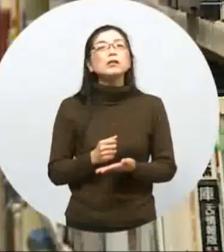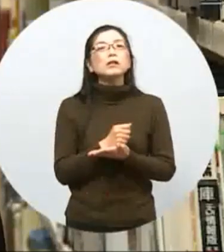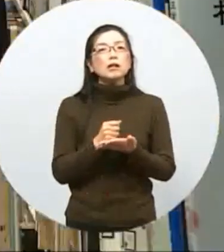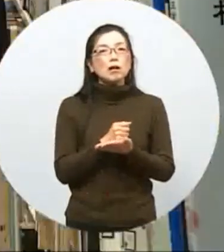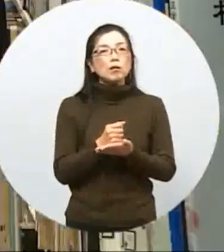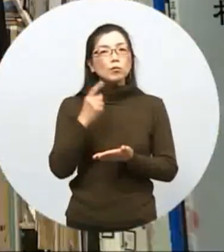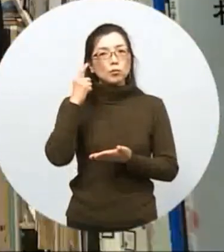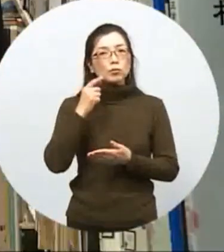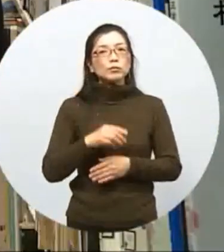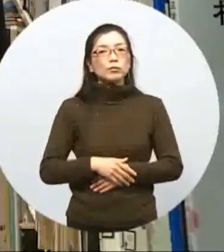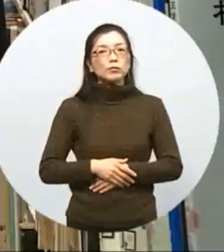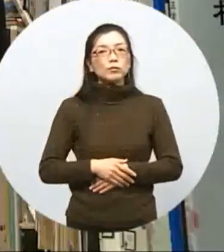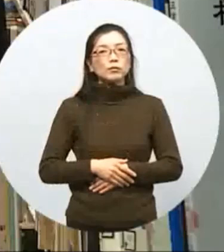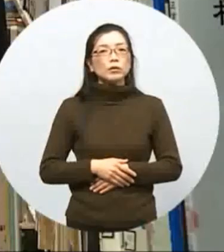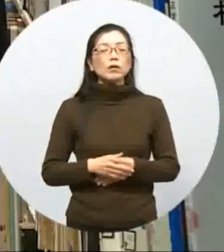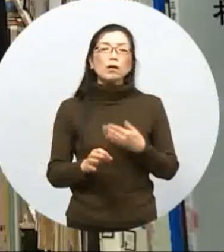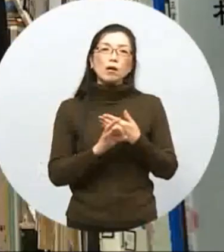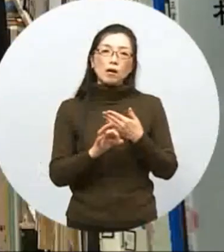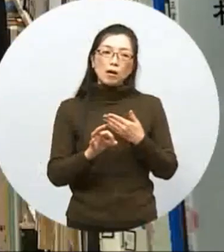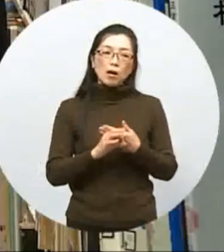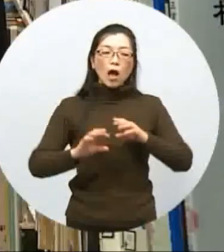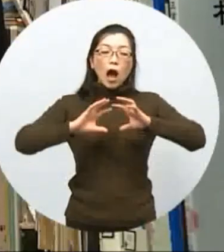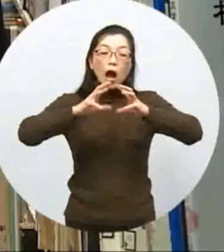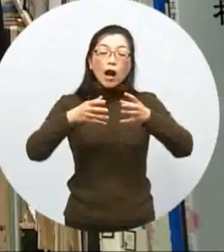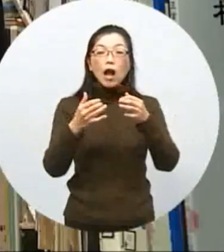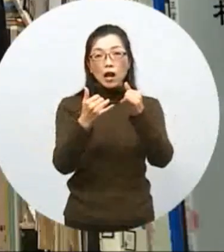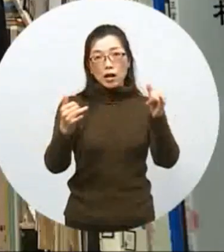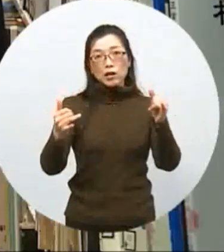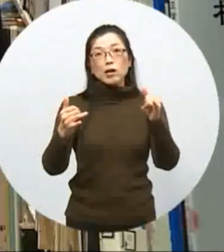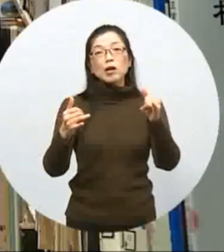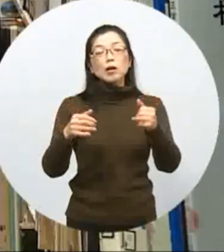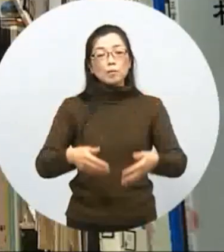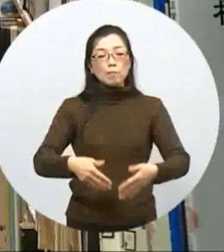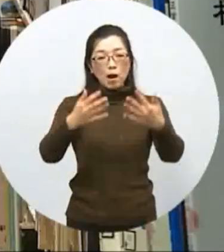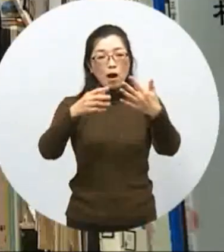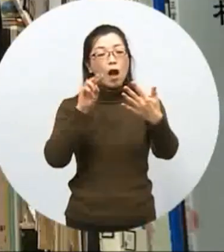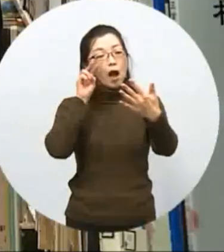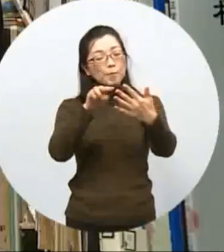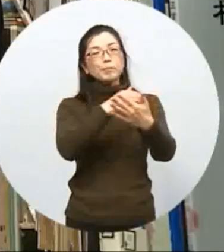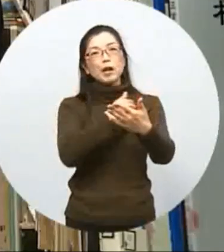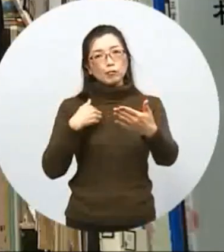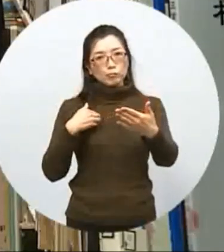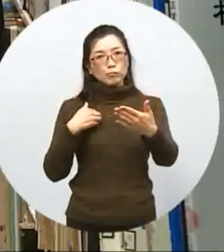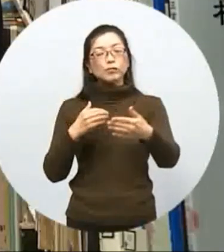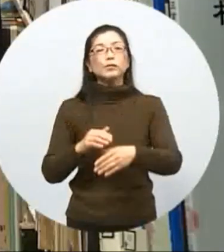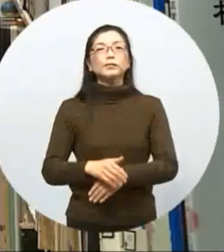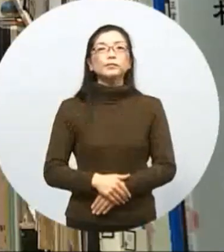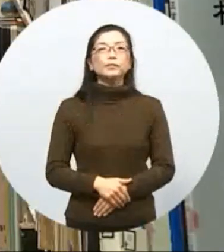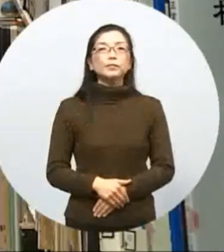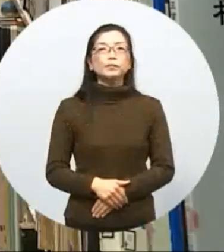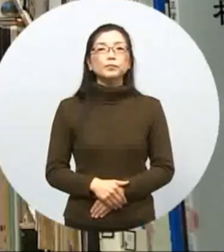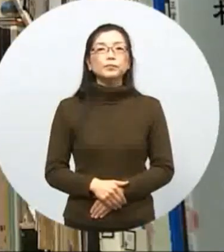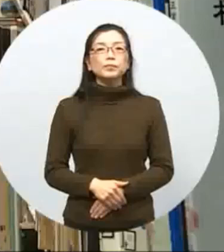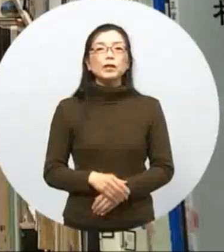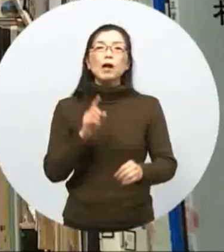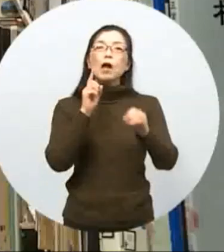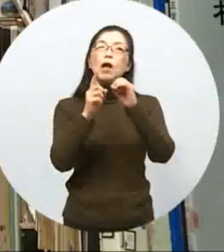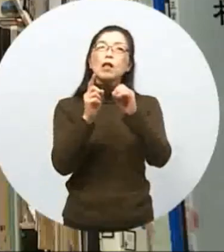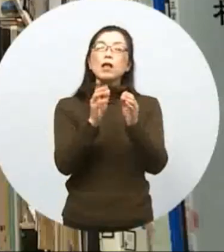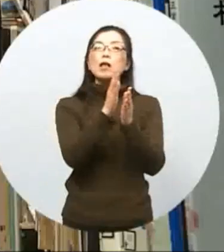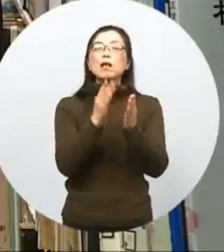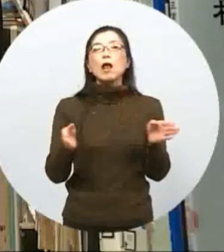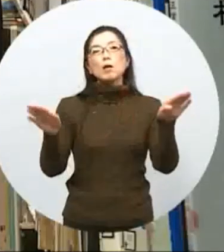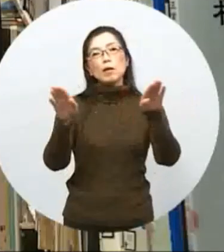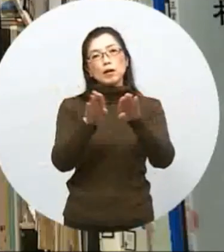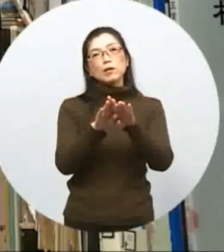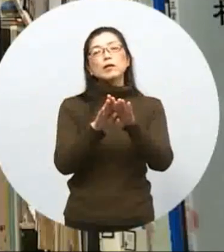。海外にいらっしゃる方も見ることができるということですので、まあ、デジタルライブラリーそ